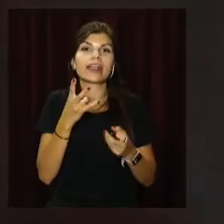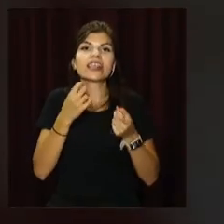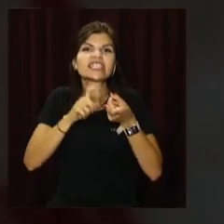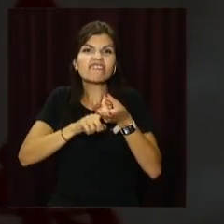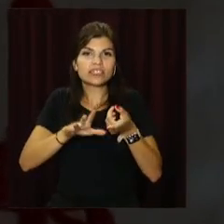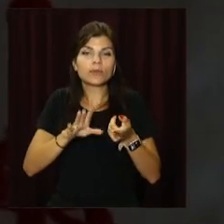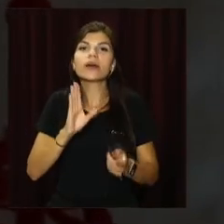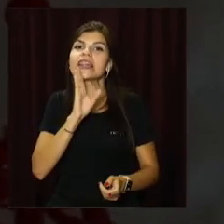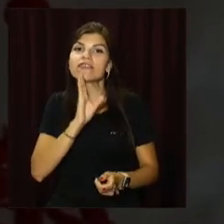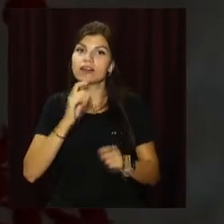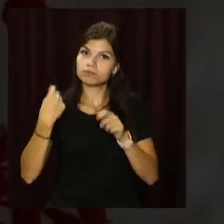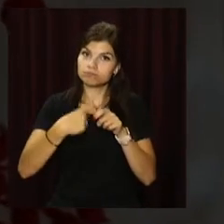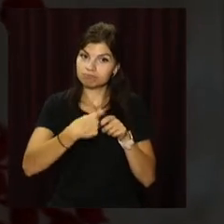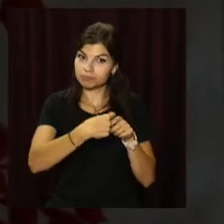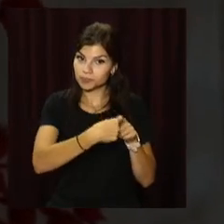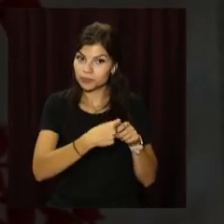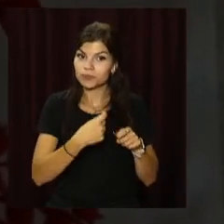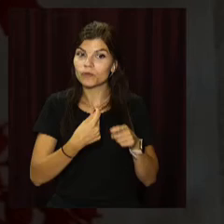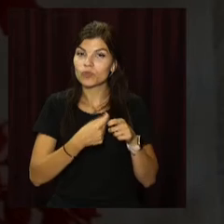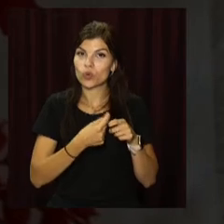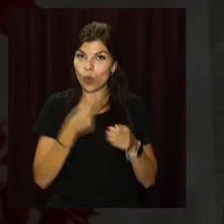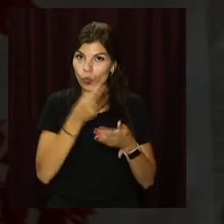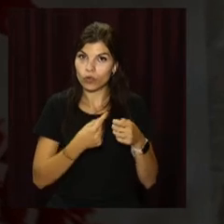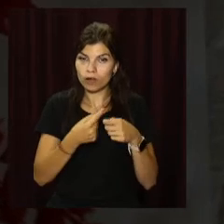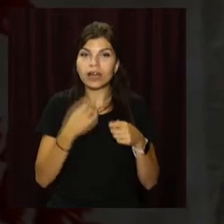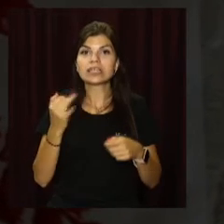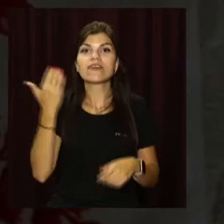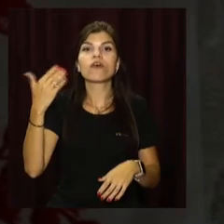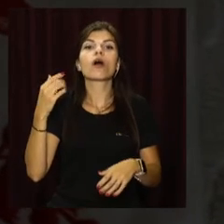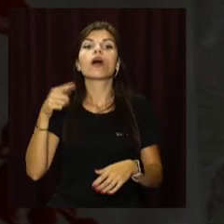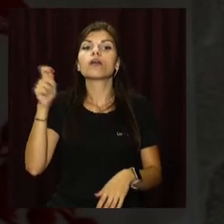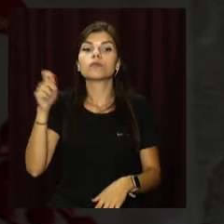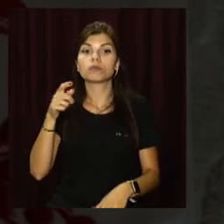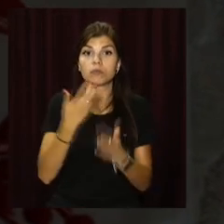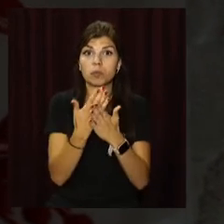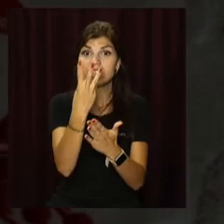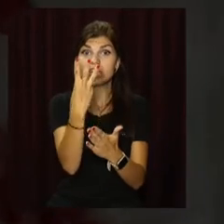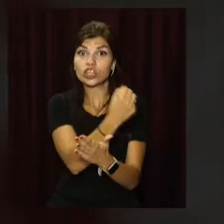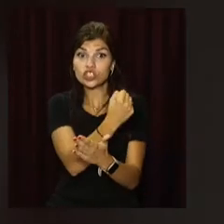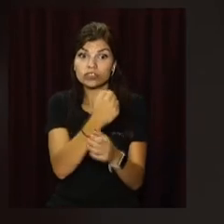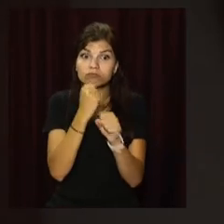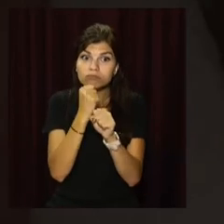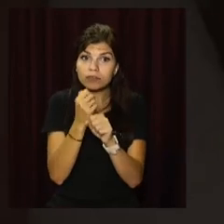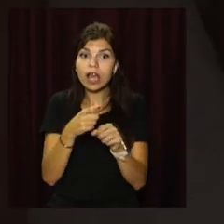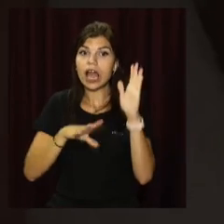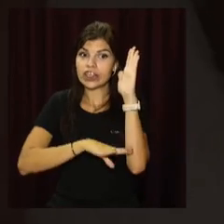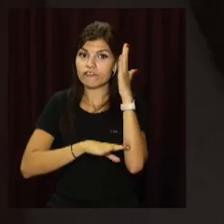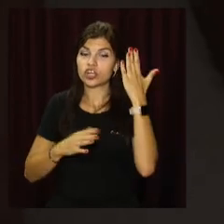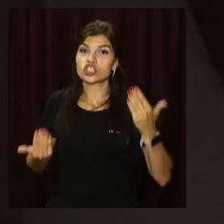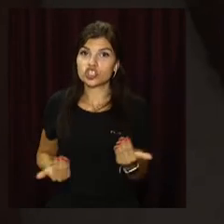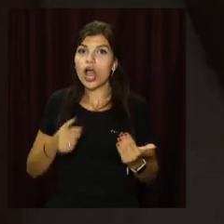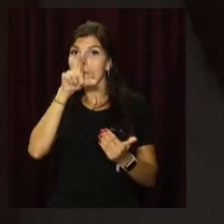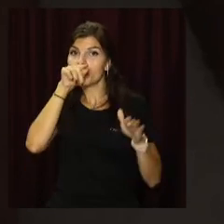вишила майстриня Валентина Оксень. Викладачка художньої вишивки з Павлоградського району працювала над ним 3 тижні,